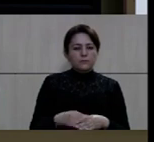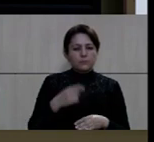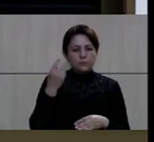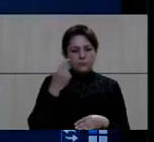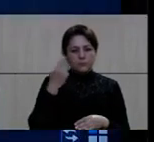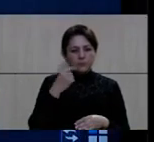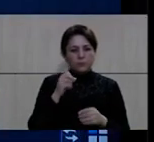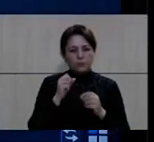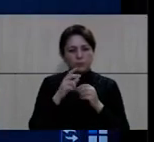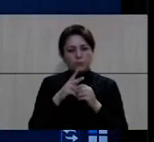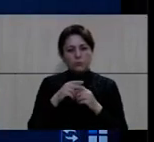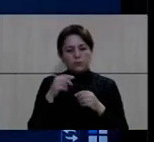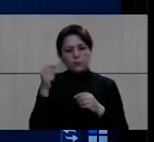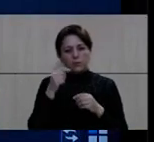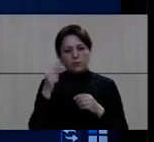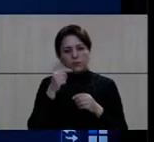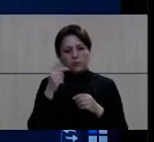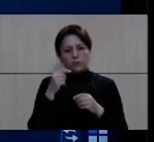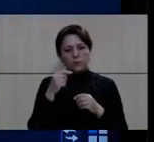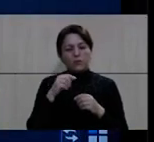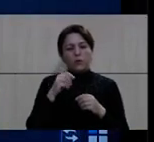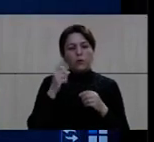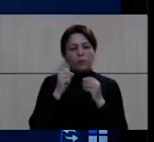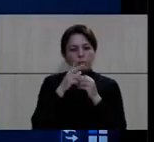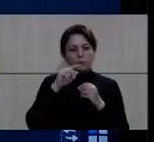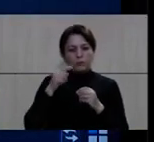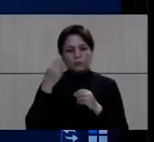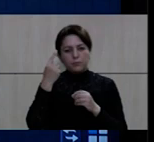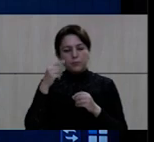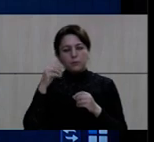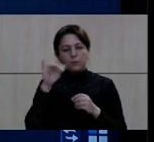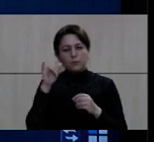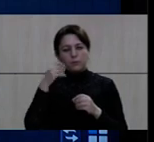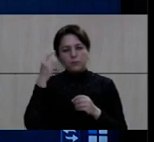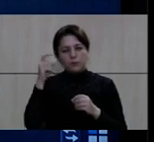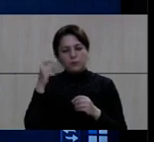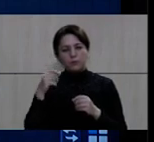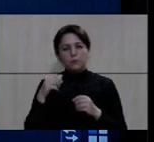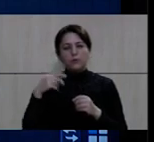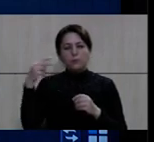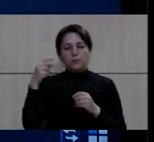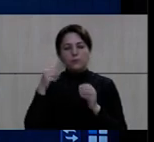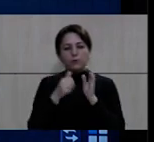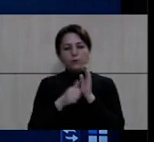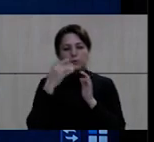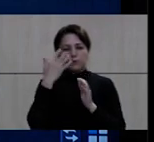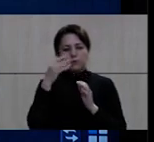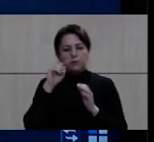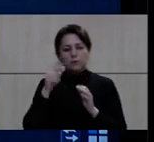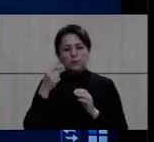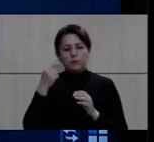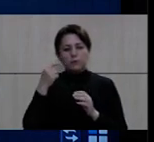Біріншісі, 13-тан 1 көпайтыру x барабар 65-тан 33. Бұнда x тең